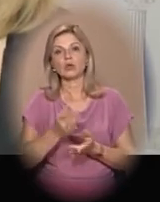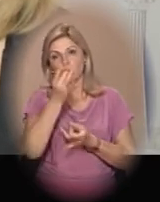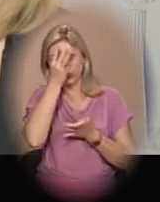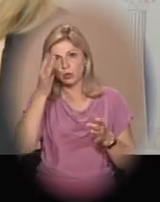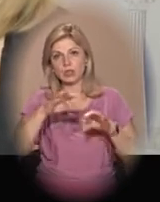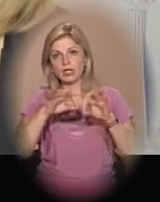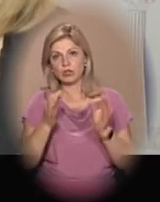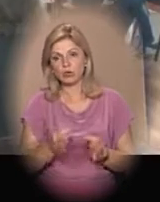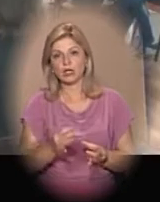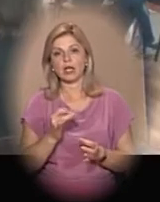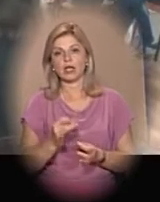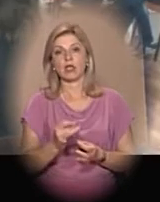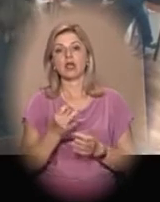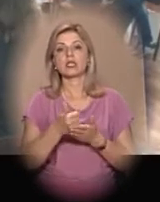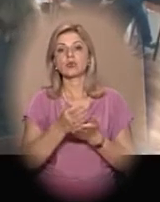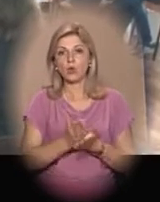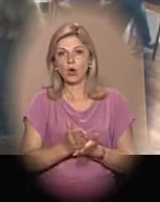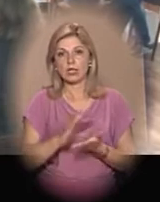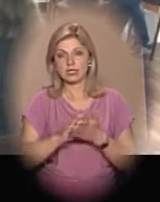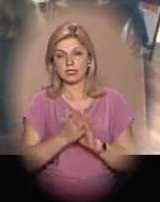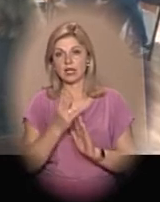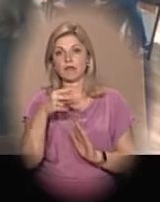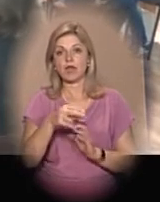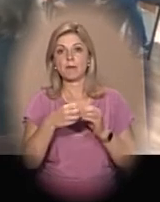сфери обслуговування. Також станом на